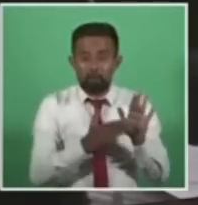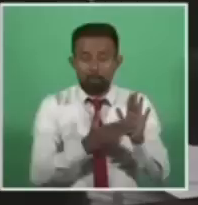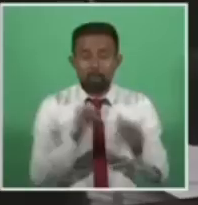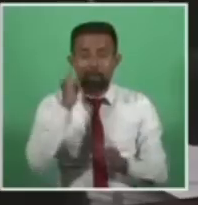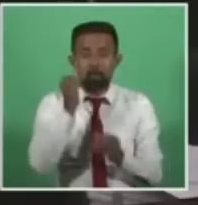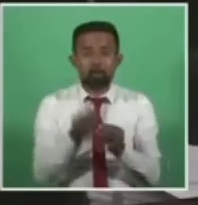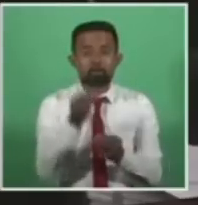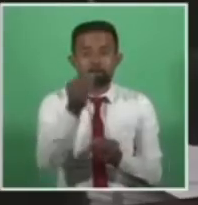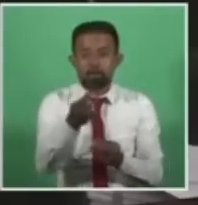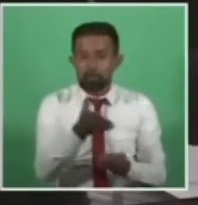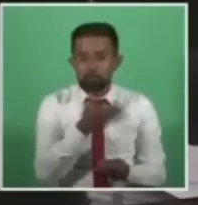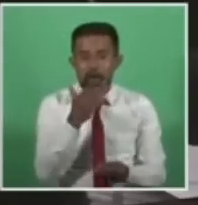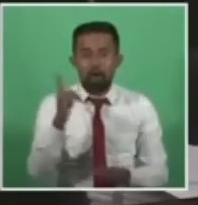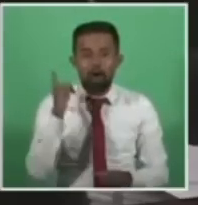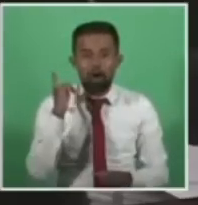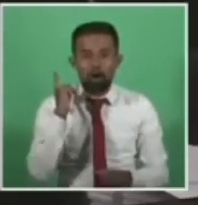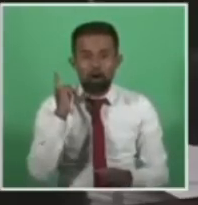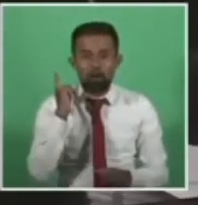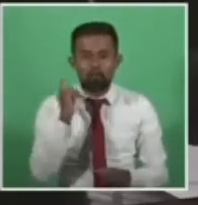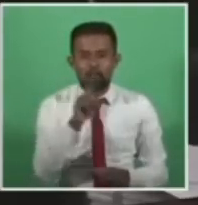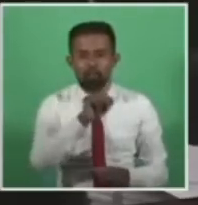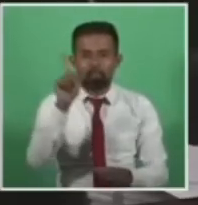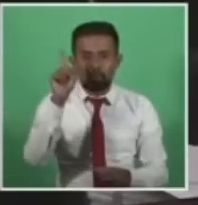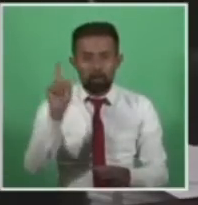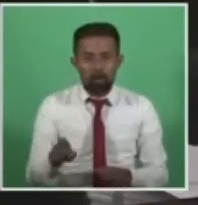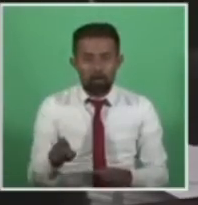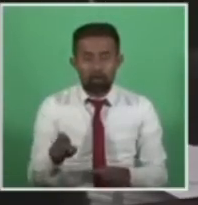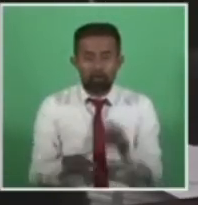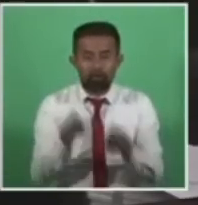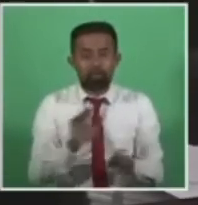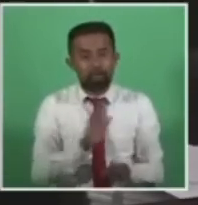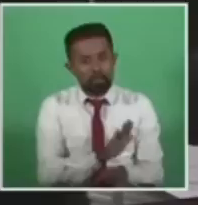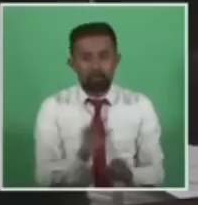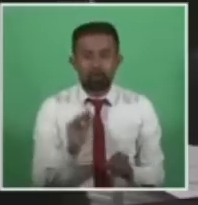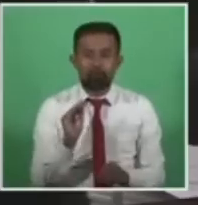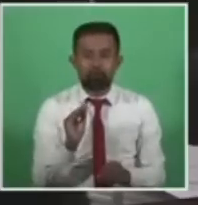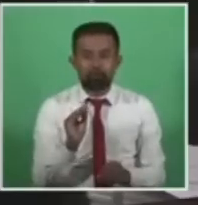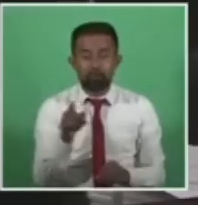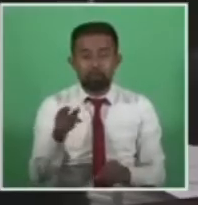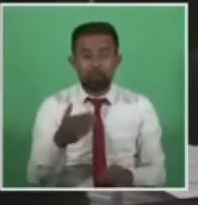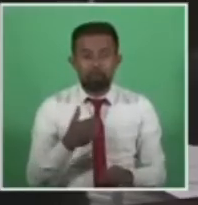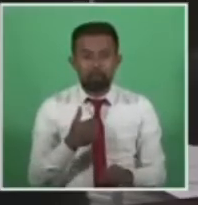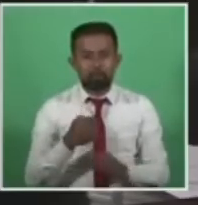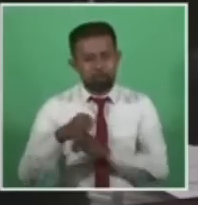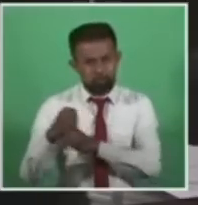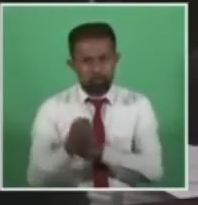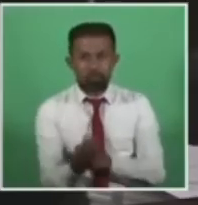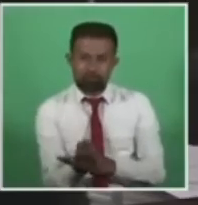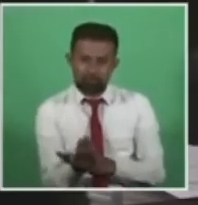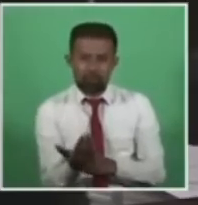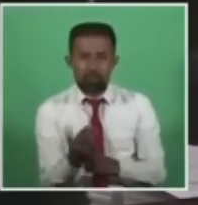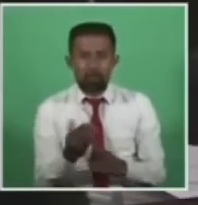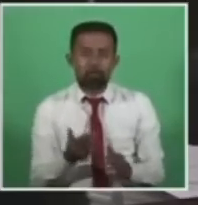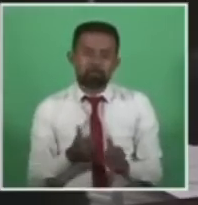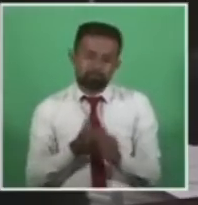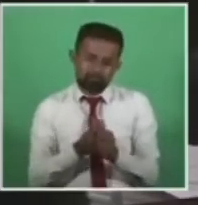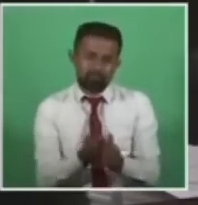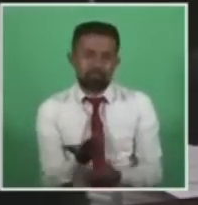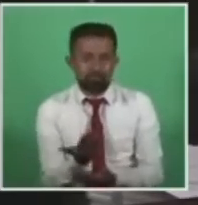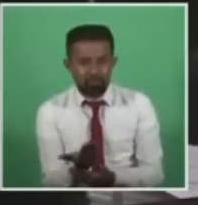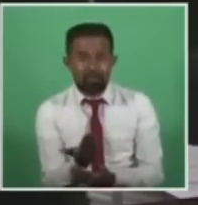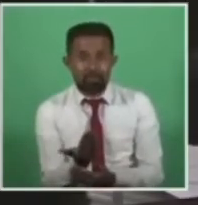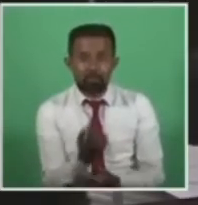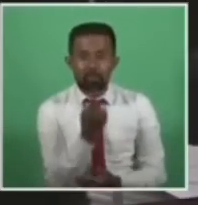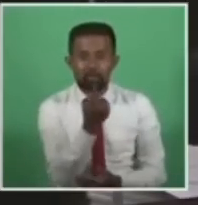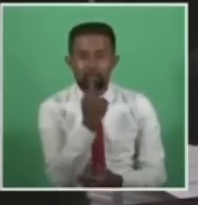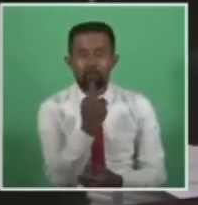දියවිය හැක්කේ හමුදාවේ 10,000ක් ඉන්නවා නම් පමණයි. නමුත් මෙතුමා මගෙන් බලහත්කාරයෙන් ඉල්ලගෙන පස්සෙන් ඇවිල්ලා ඇඬුවා.